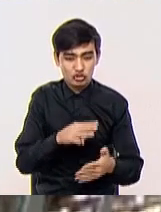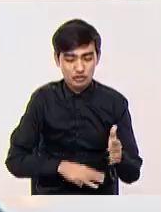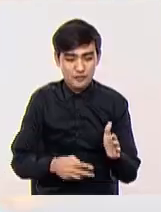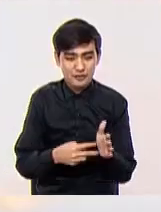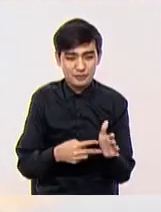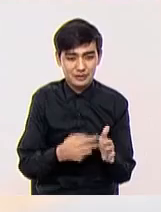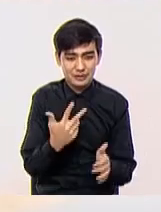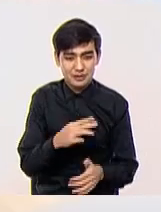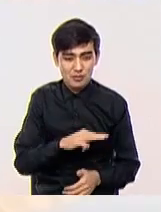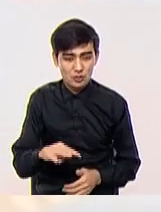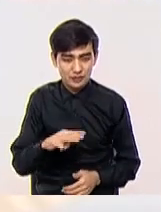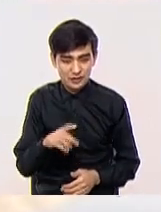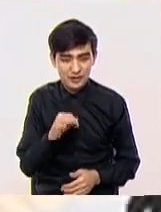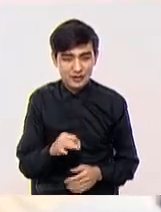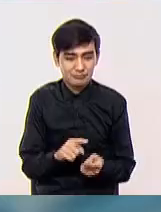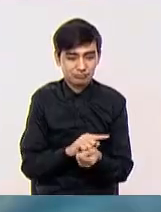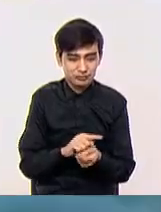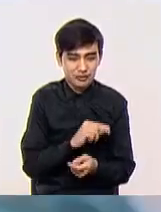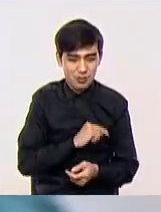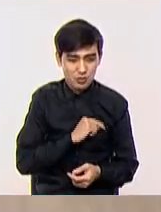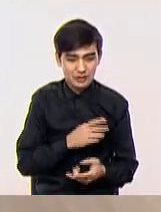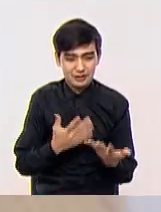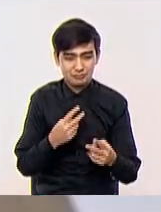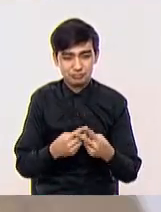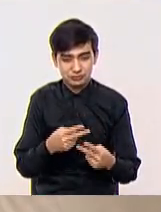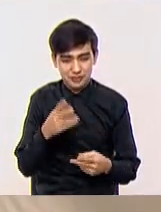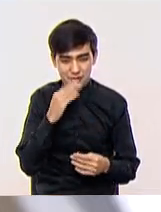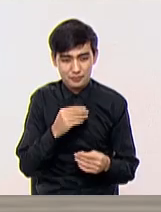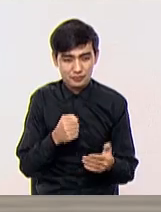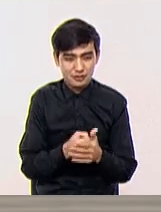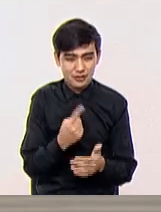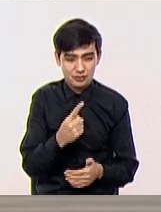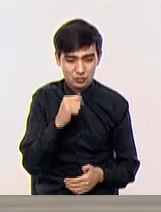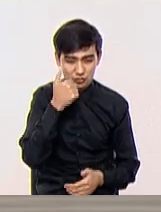в размере 3 миллионов тенге, исправительные работы, либо лишение свободы на срок до 1 года.